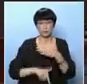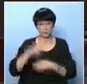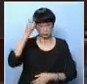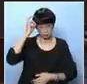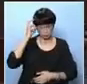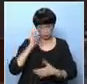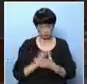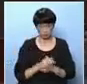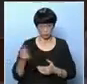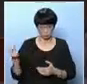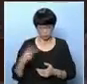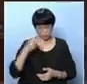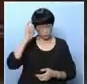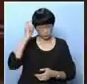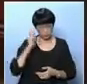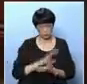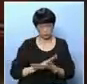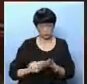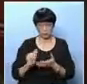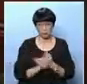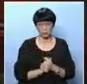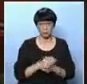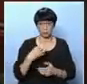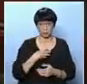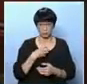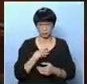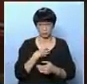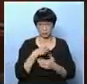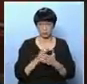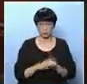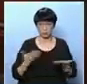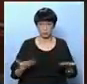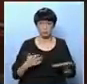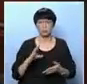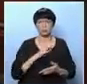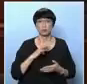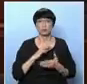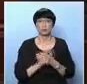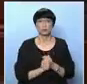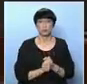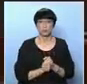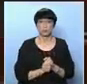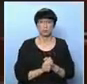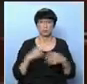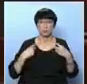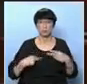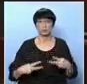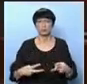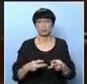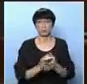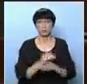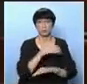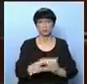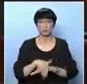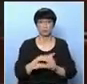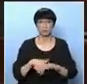思，再三去考慮。我會覺得係喺目前嚟講，要走嘅發展路線必